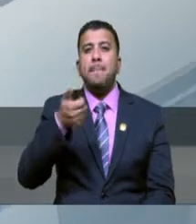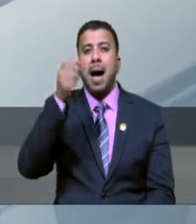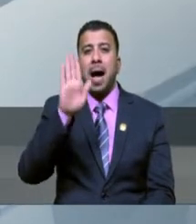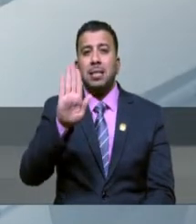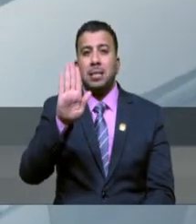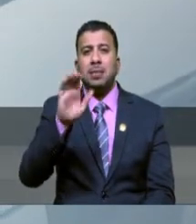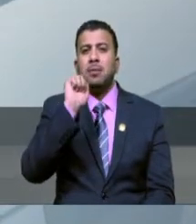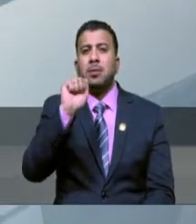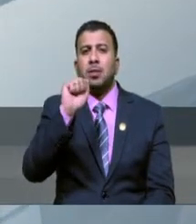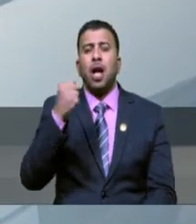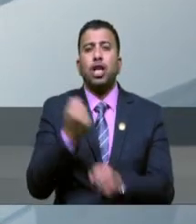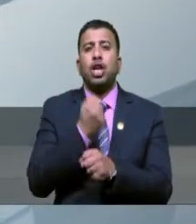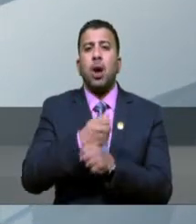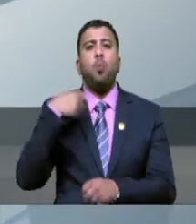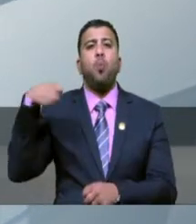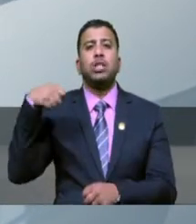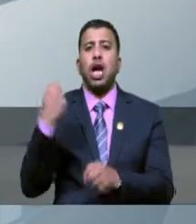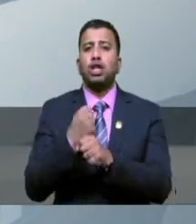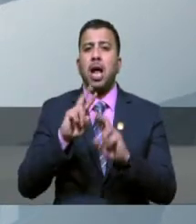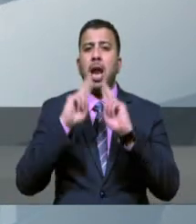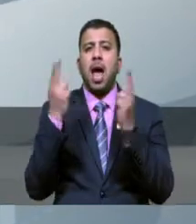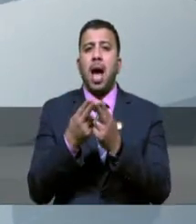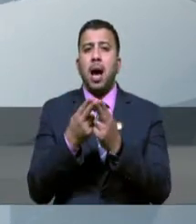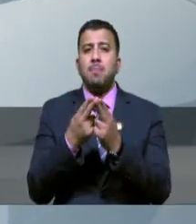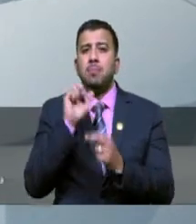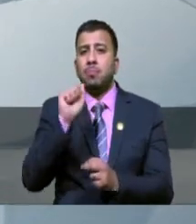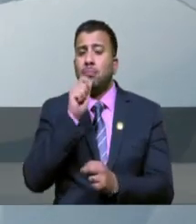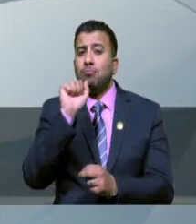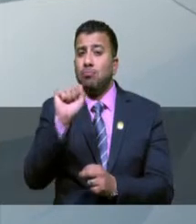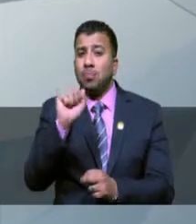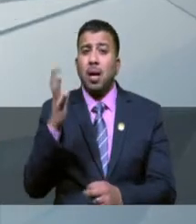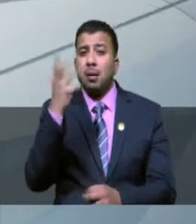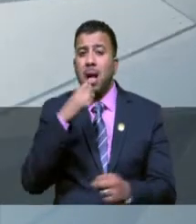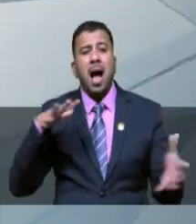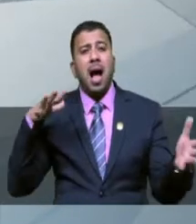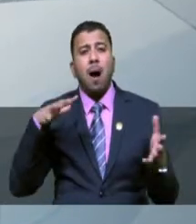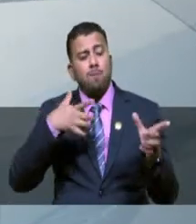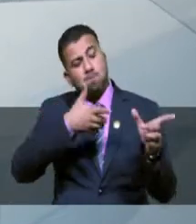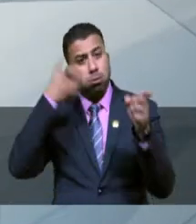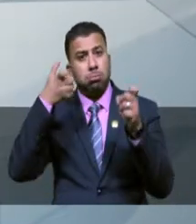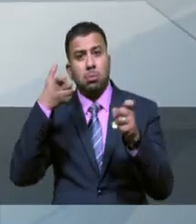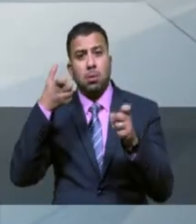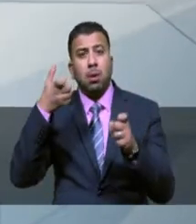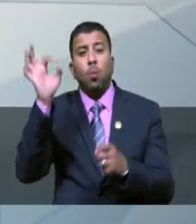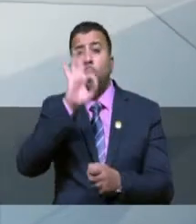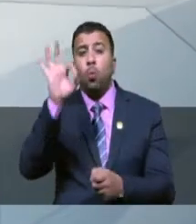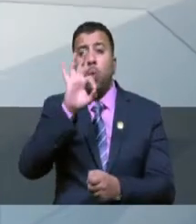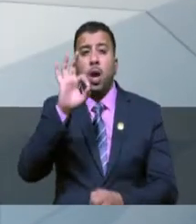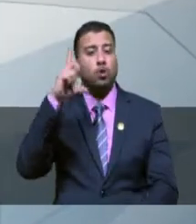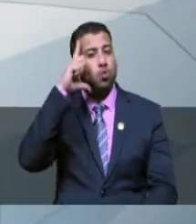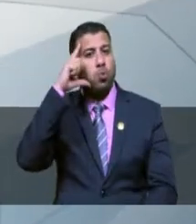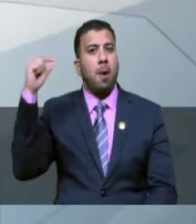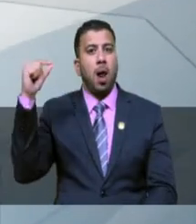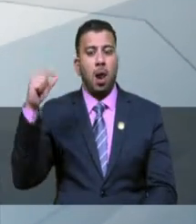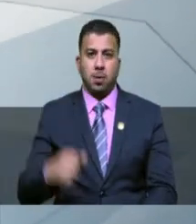عبد الله سراج وزير الاشغال العامه واعاده الاعمار اثر تعرضه لحادث اطلاق نار في العاصمه مقديشو